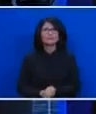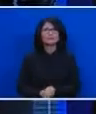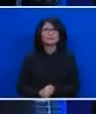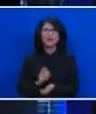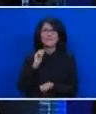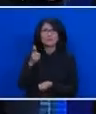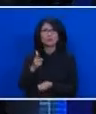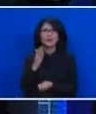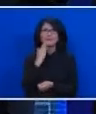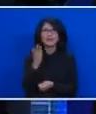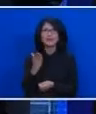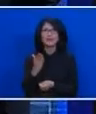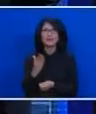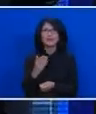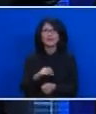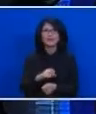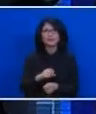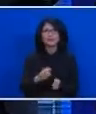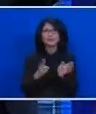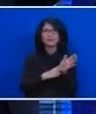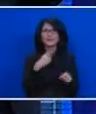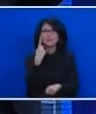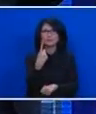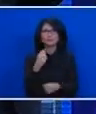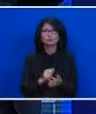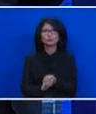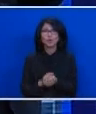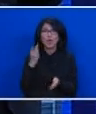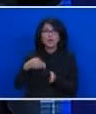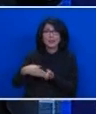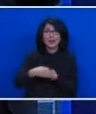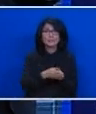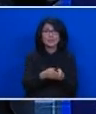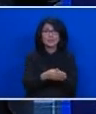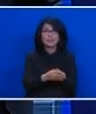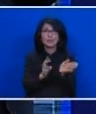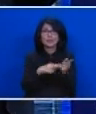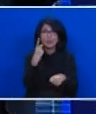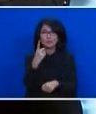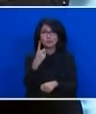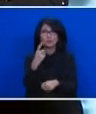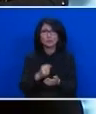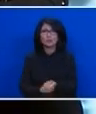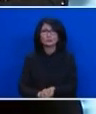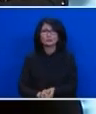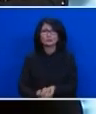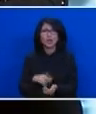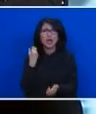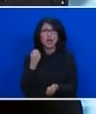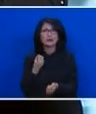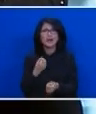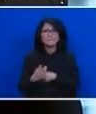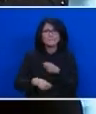berikutnya pertanyaan untuk paslon 1 Dalam strategi kebijakan paslon 1 disebutkan di antaranya mengenai